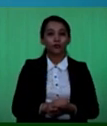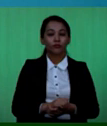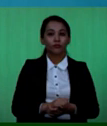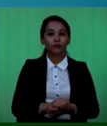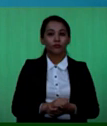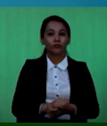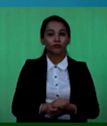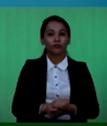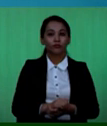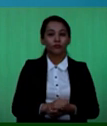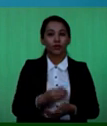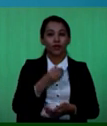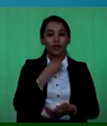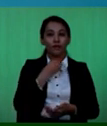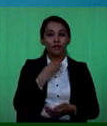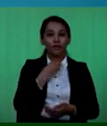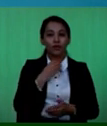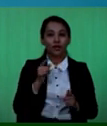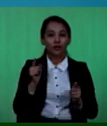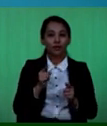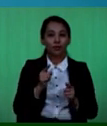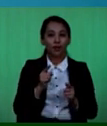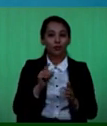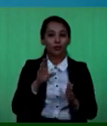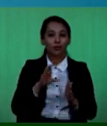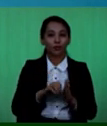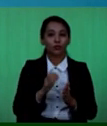Yovvoyi hayvonlarning kamayib, yo'qolib ketishi.